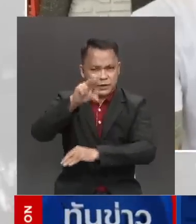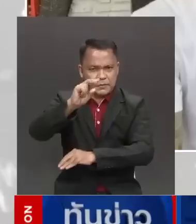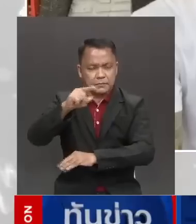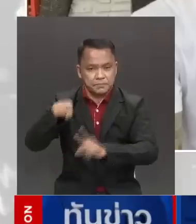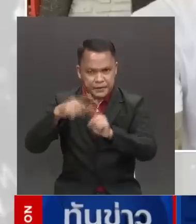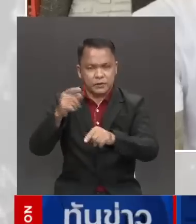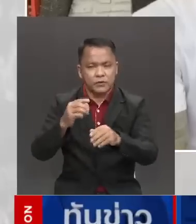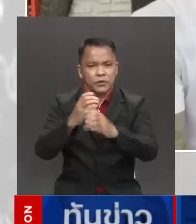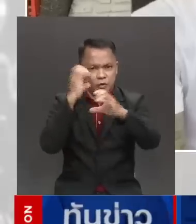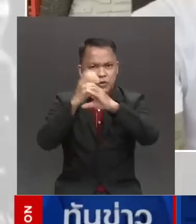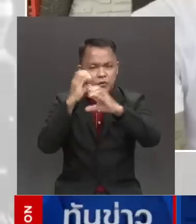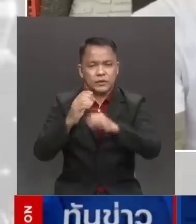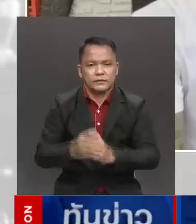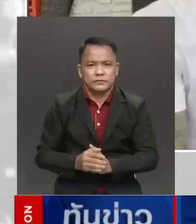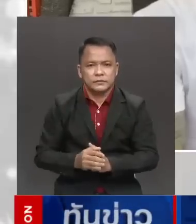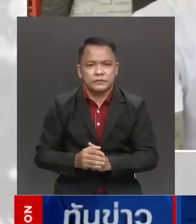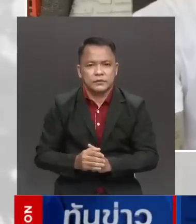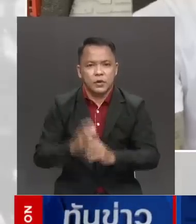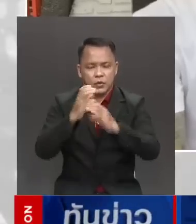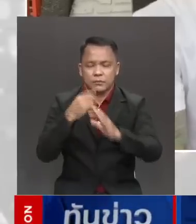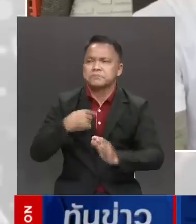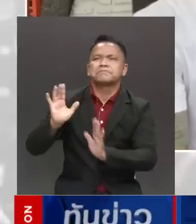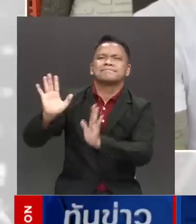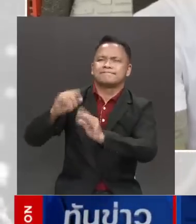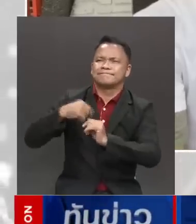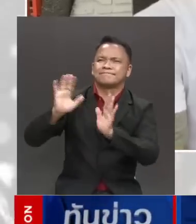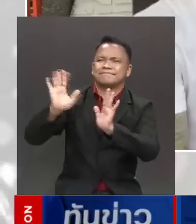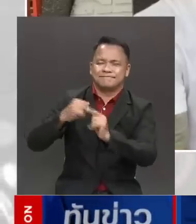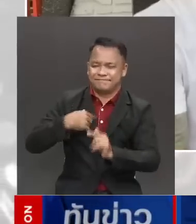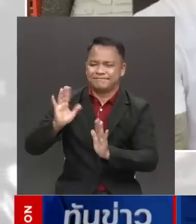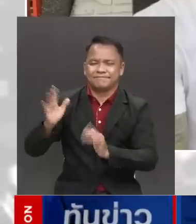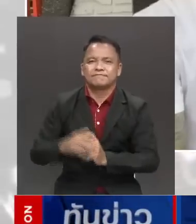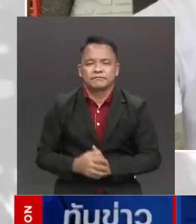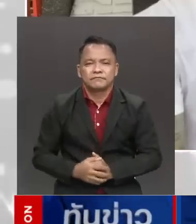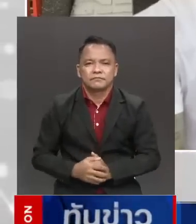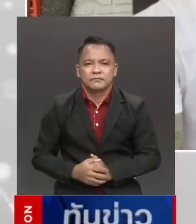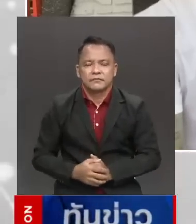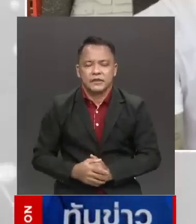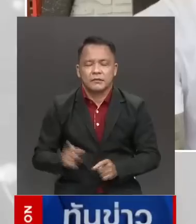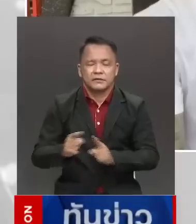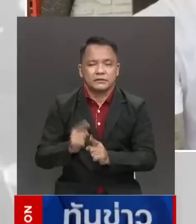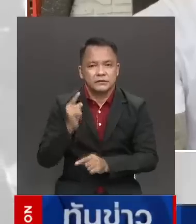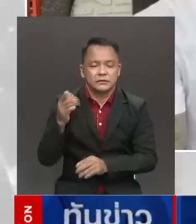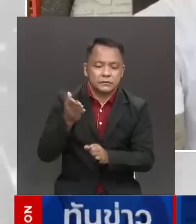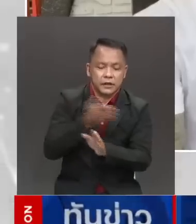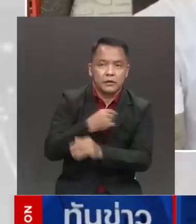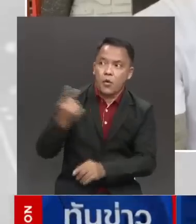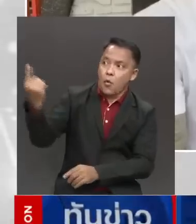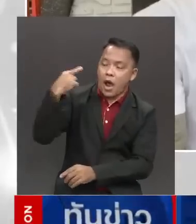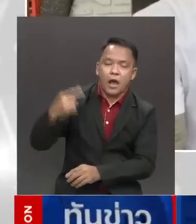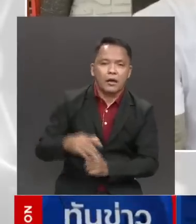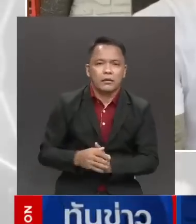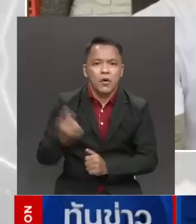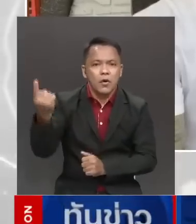รถเขาดีกว่าผมก็ปฏิเสธเขาไปไม่ครับเขาเดินผ่านเข้ามานิดนึงเขาก็ด่าผมเล